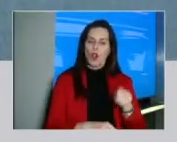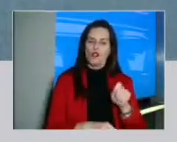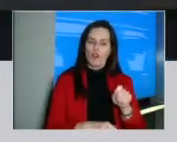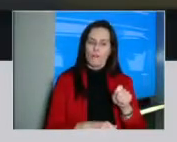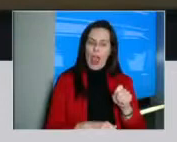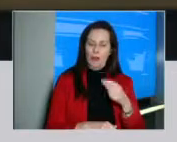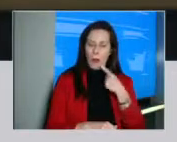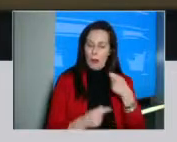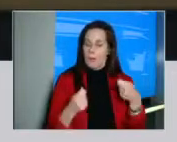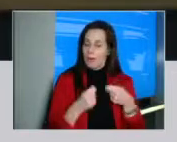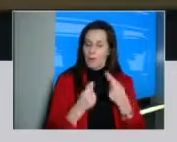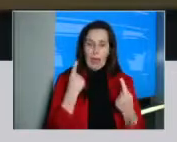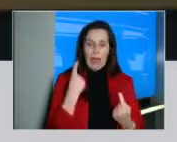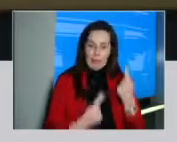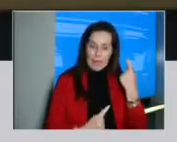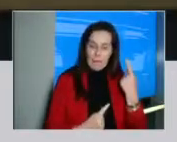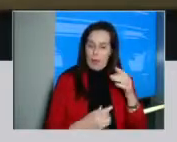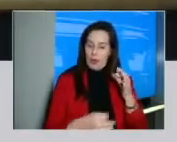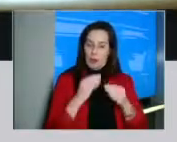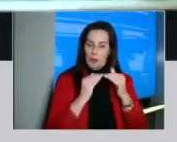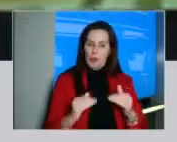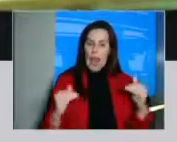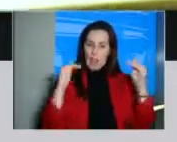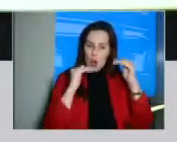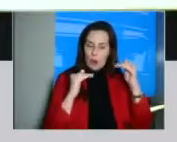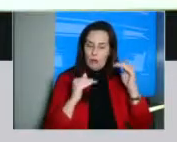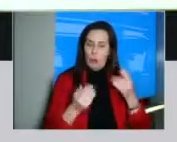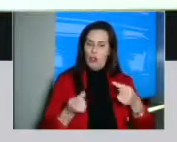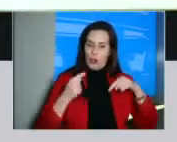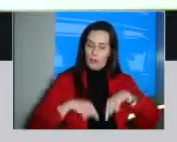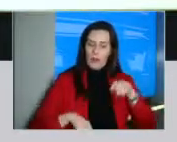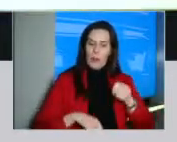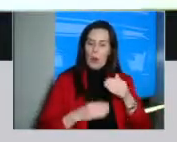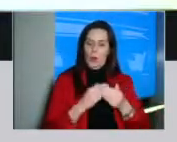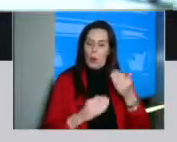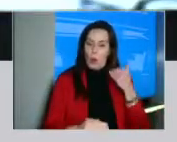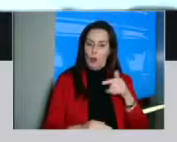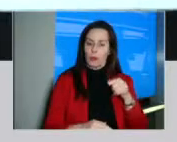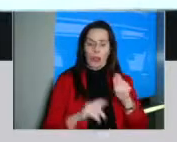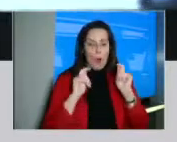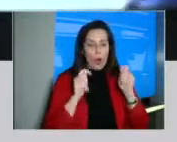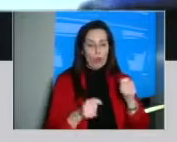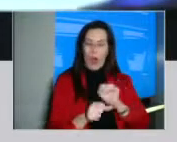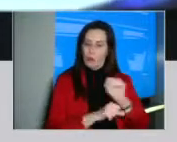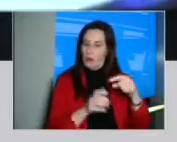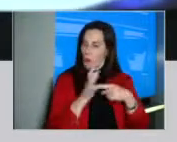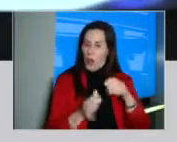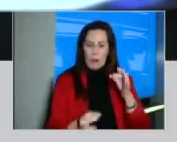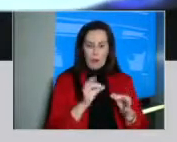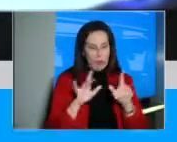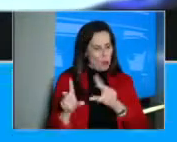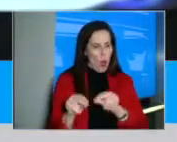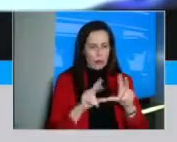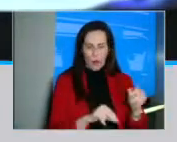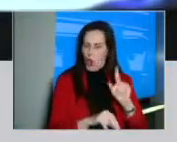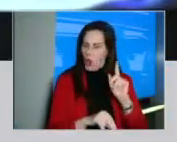החוק בהתאם לתקדימים ולהנחיות בית המשפט העליון ותקדימים של יושבי ראש ועדת בחירות קודמות. Okay. למעשה מוגשת בפניו עתירה, כמו לבית משפט.